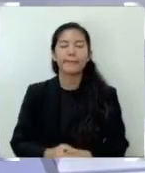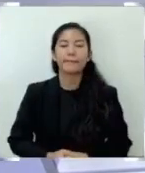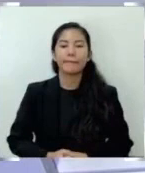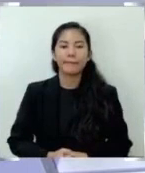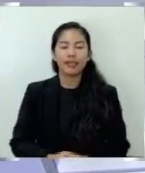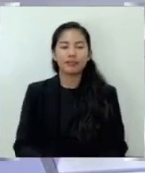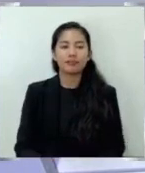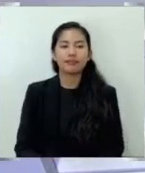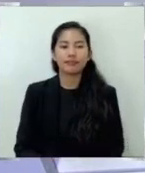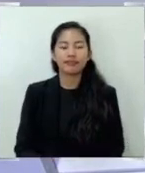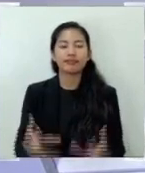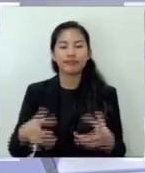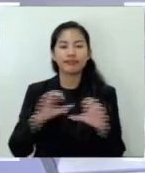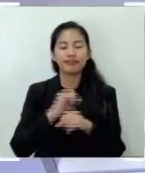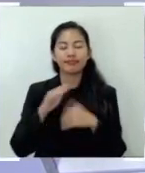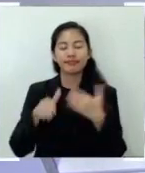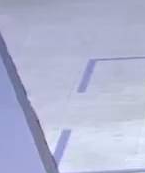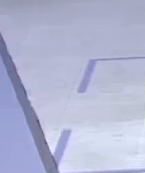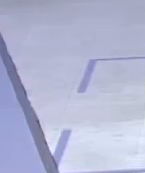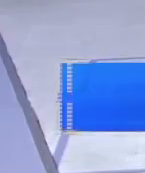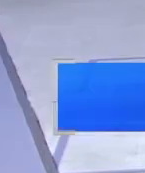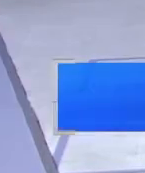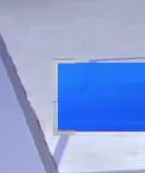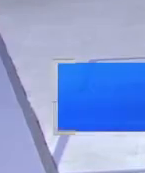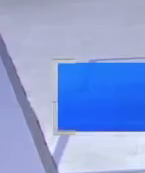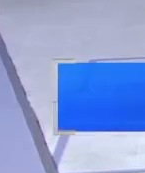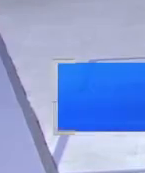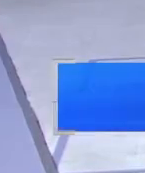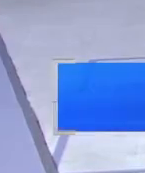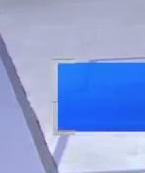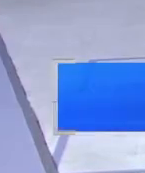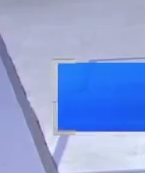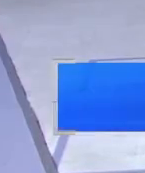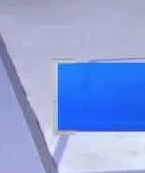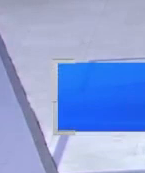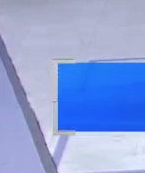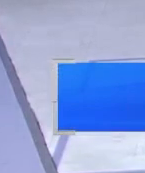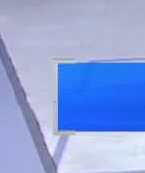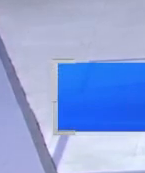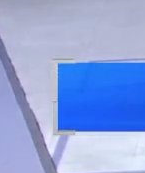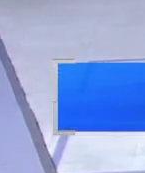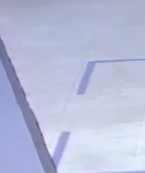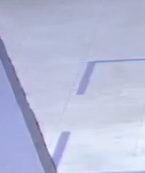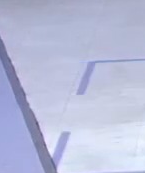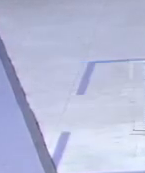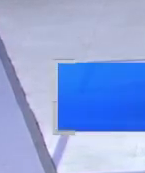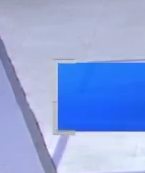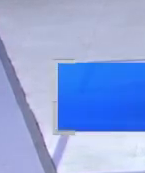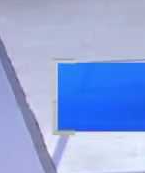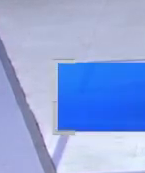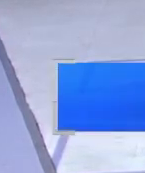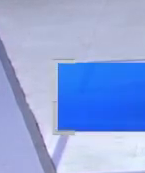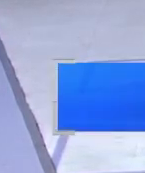At yan po ang mga balitang ating sinaksihan. Ito po ang inyong Liga ng Katotohanan. Sa lala ni Egan Arnold Clavio, ako po si PR